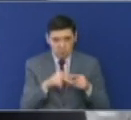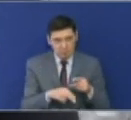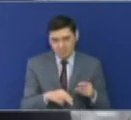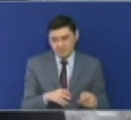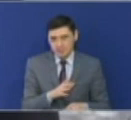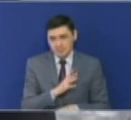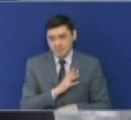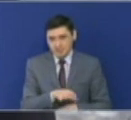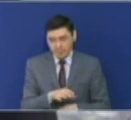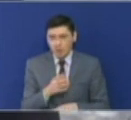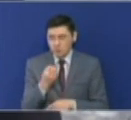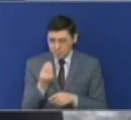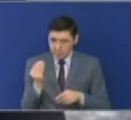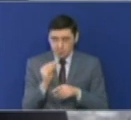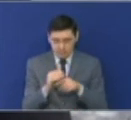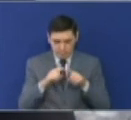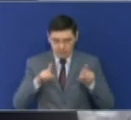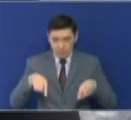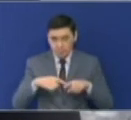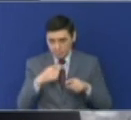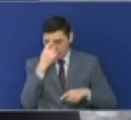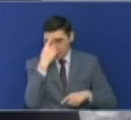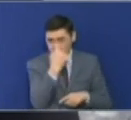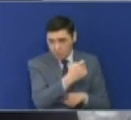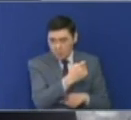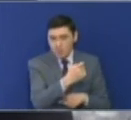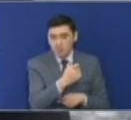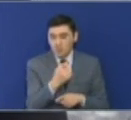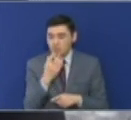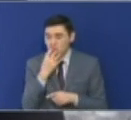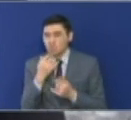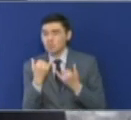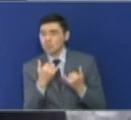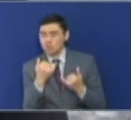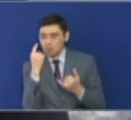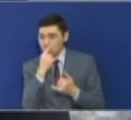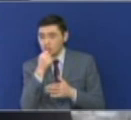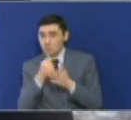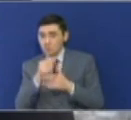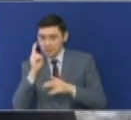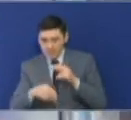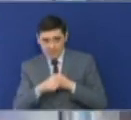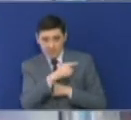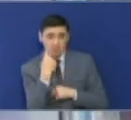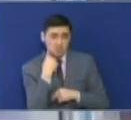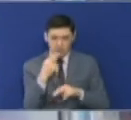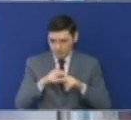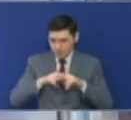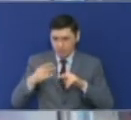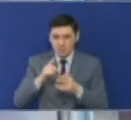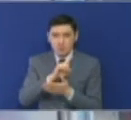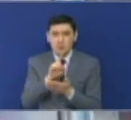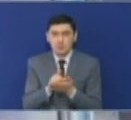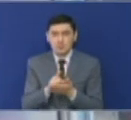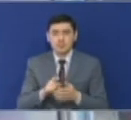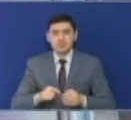вручены дополнительные уведомления о том, что до конца отопительного сезона данная задолженность должна погашена. К отоплению